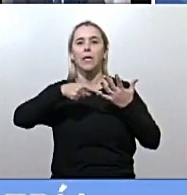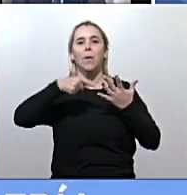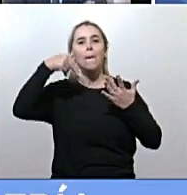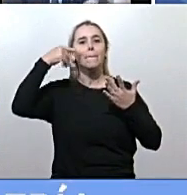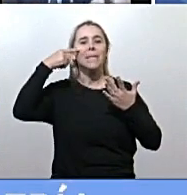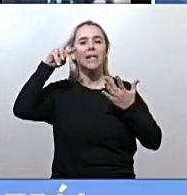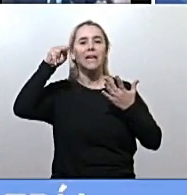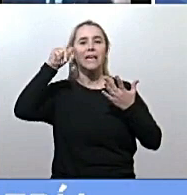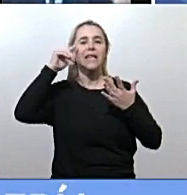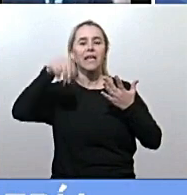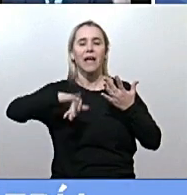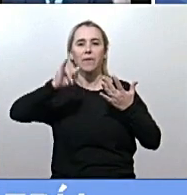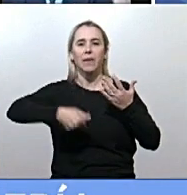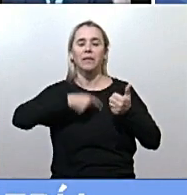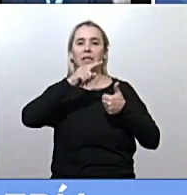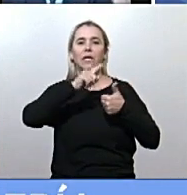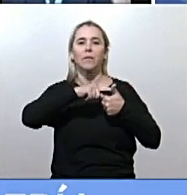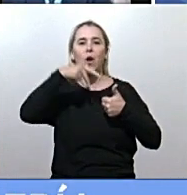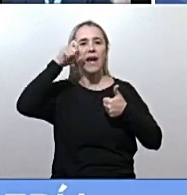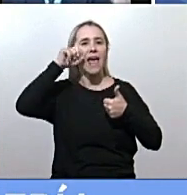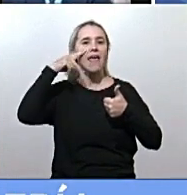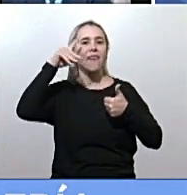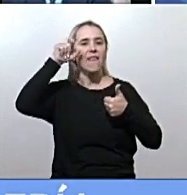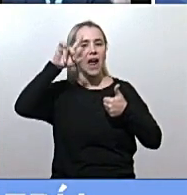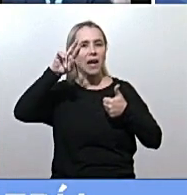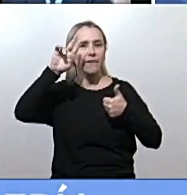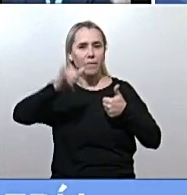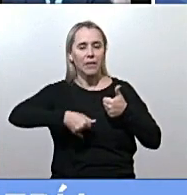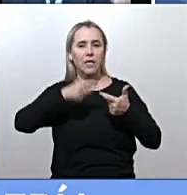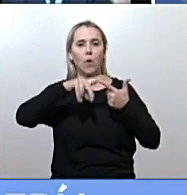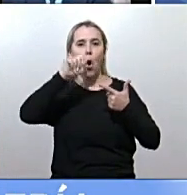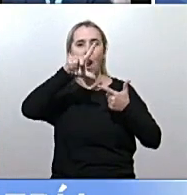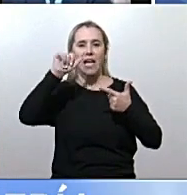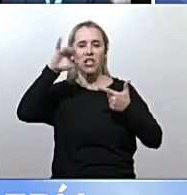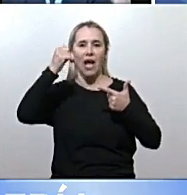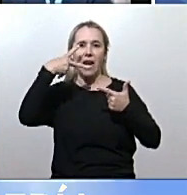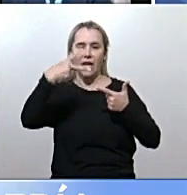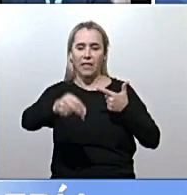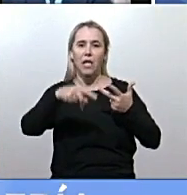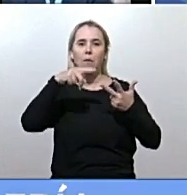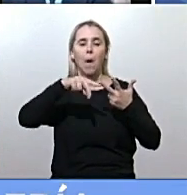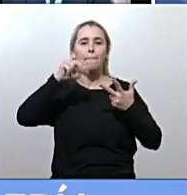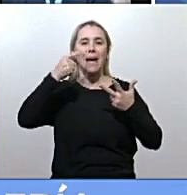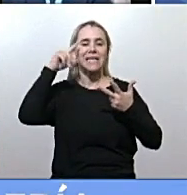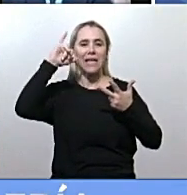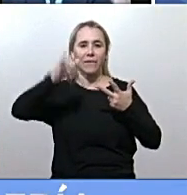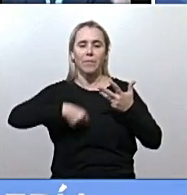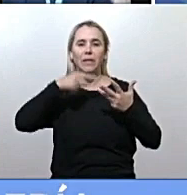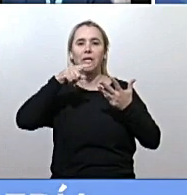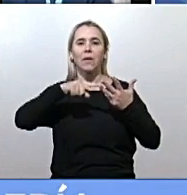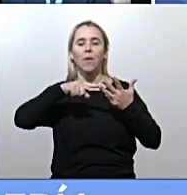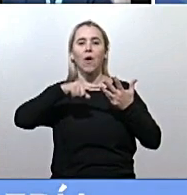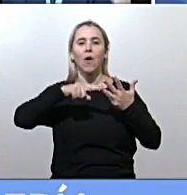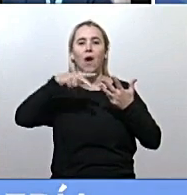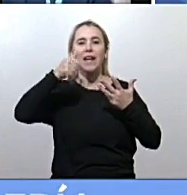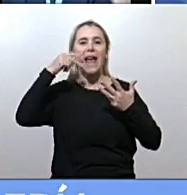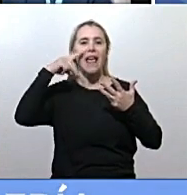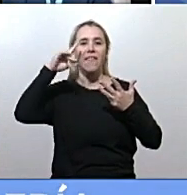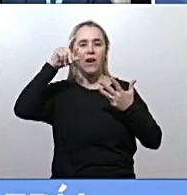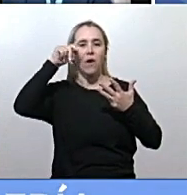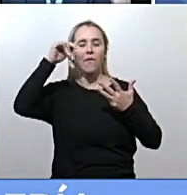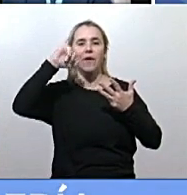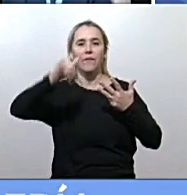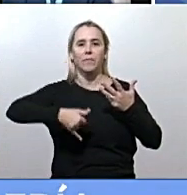afirmativo. Montenegro, afirmativo. Neder, afirmativo. Olaya, negativo. País, afirmativo. Parrilli, afirmativo. Nainov,